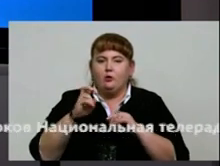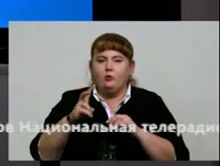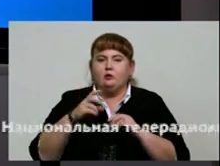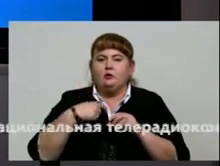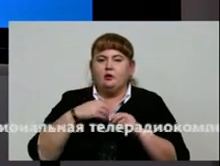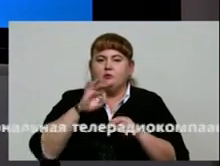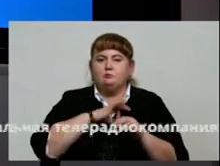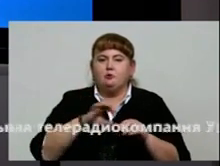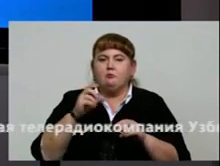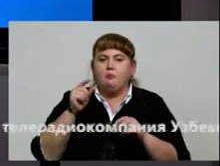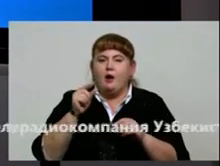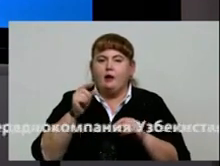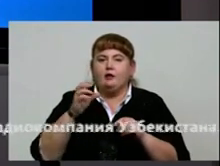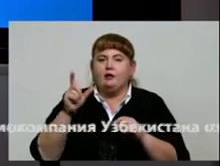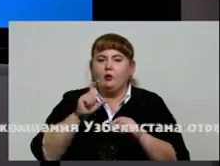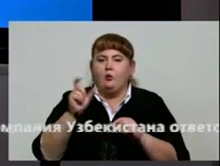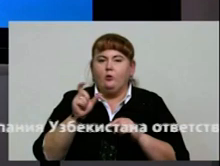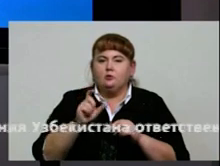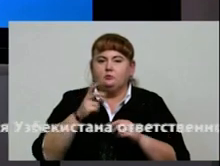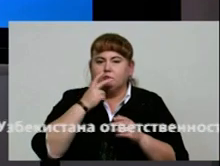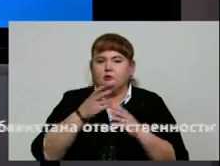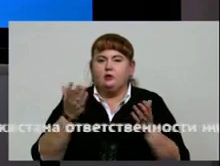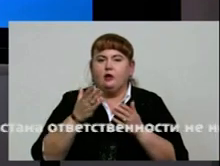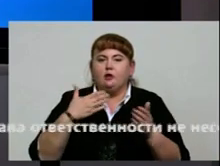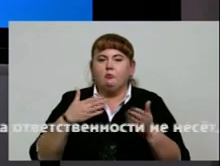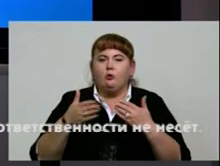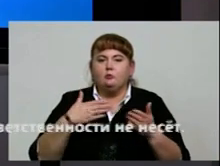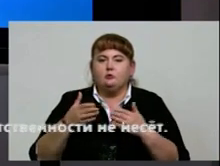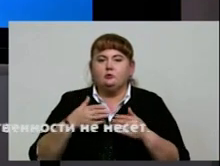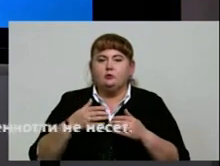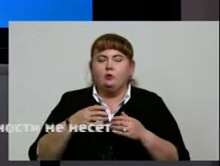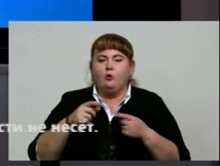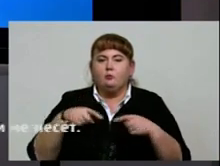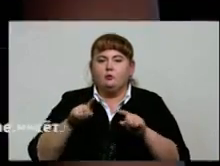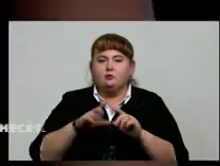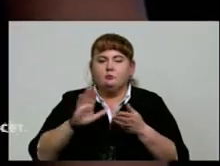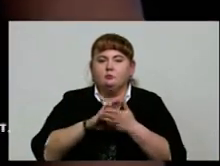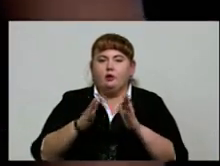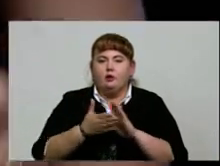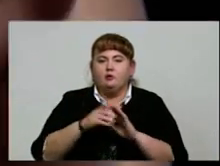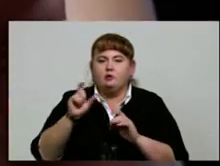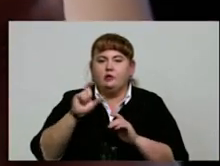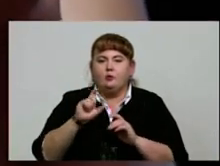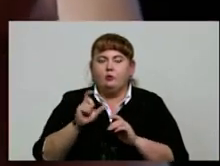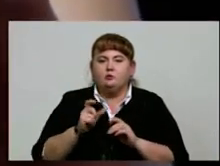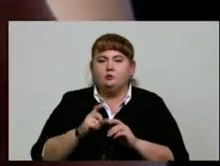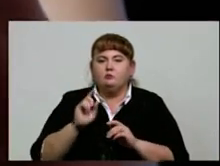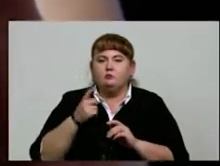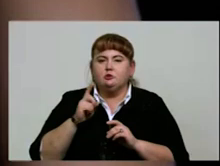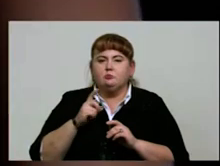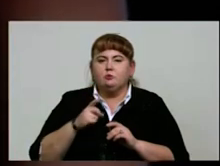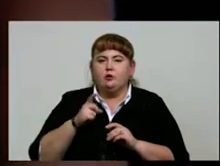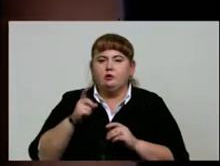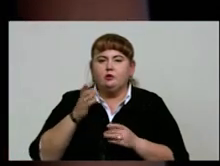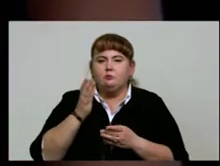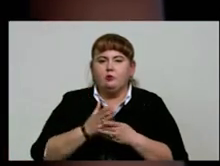маленькие иголочки. Посмотрите, каким образом располагаются иголочки. Почему они